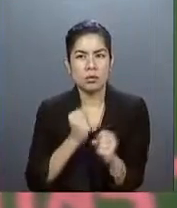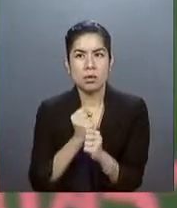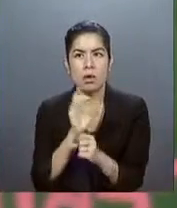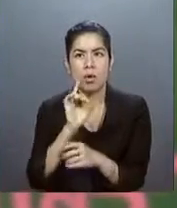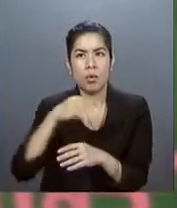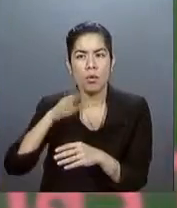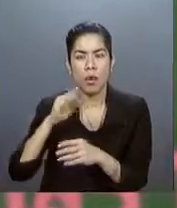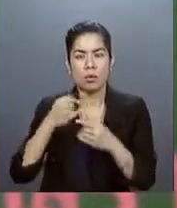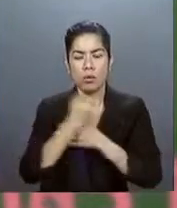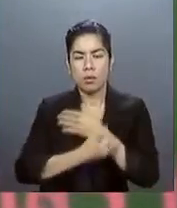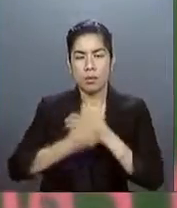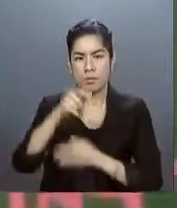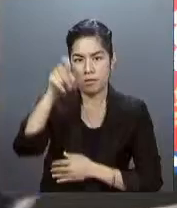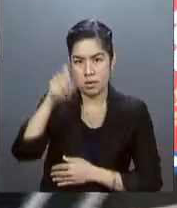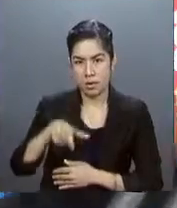ครับ